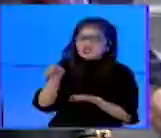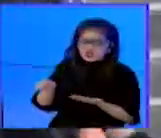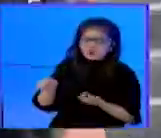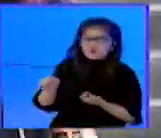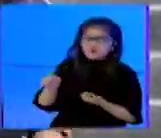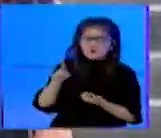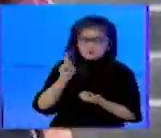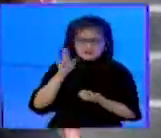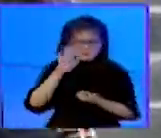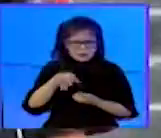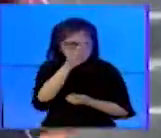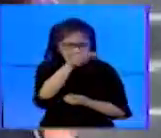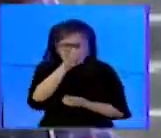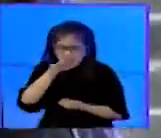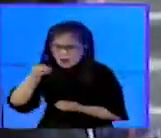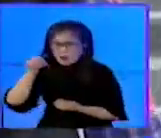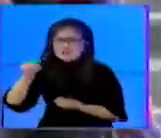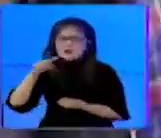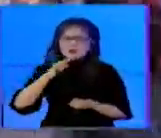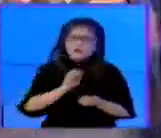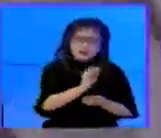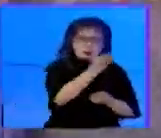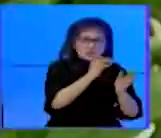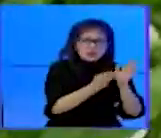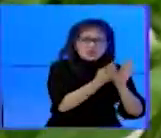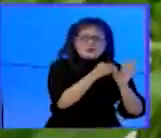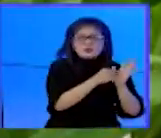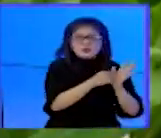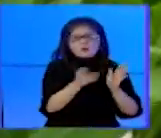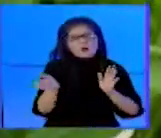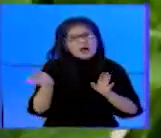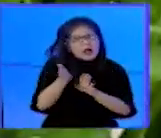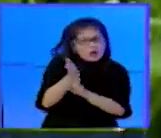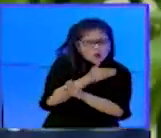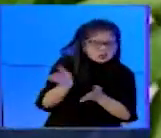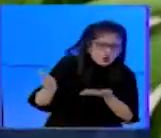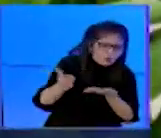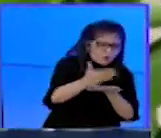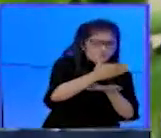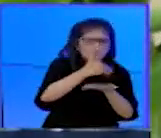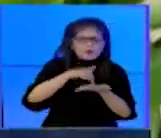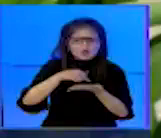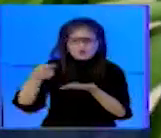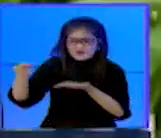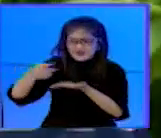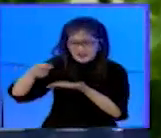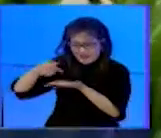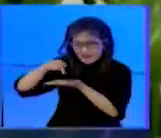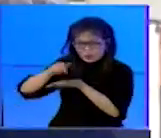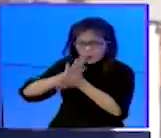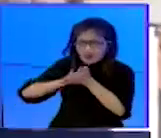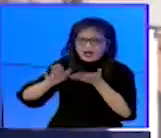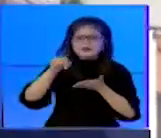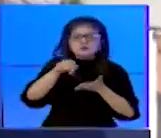perlu ada pengawasan, jadi struktural gitu. Dari pemungutan data sampai dana itu sampai ke tangan yang tepat